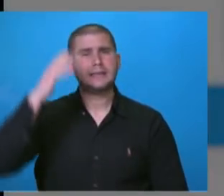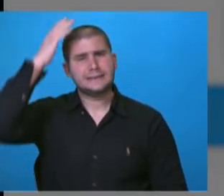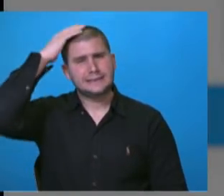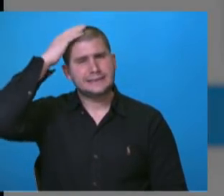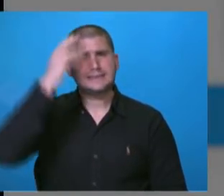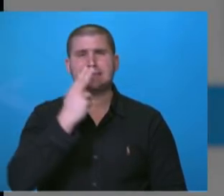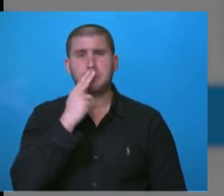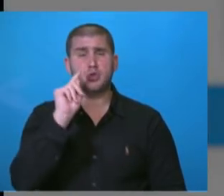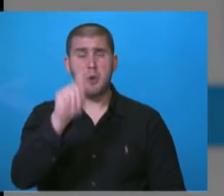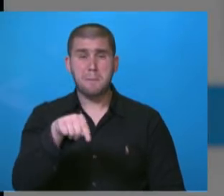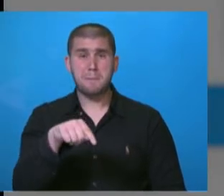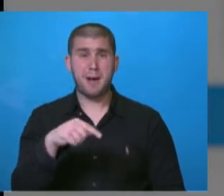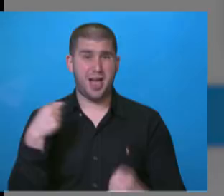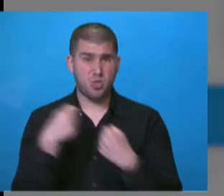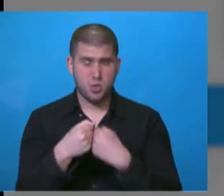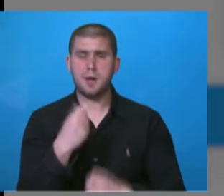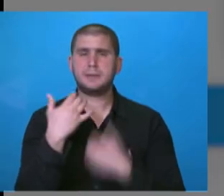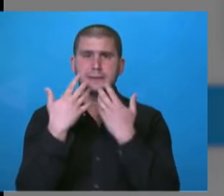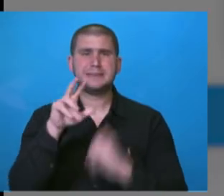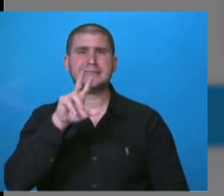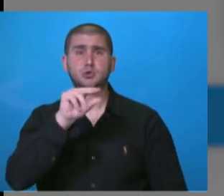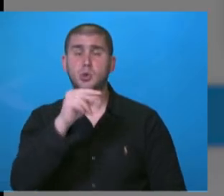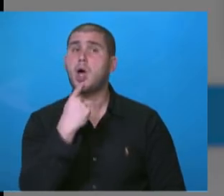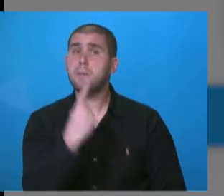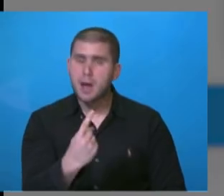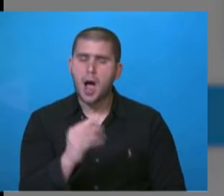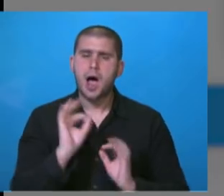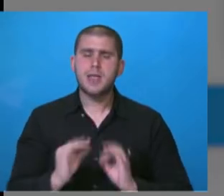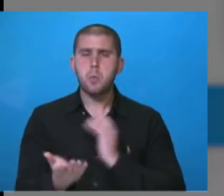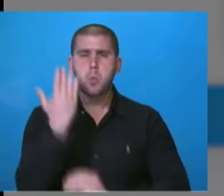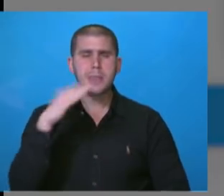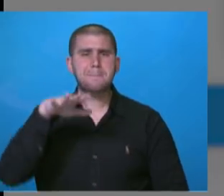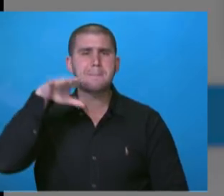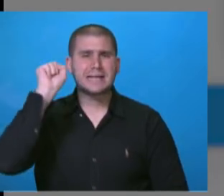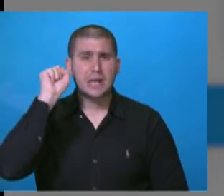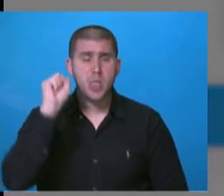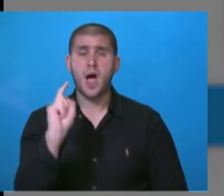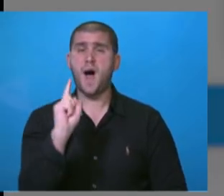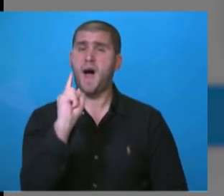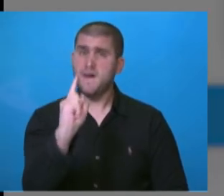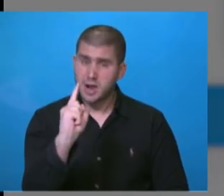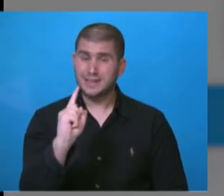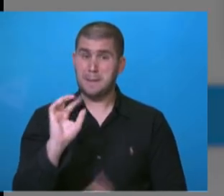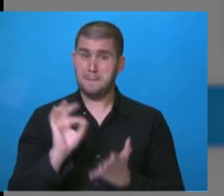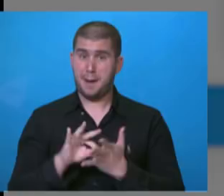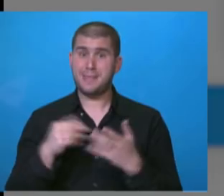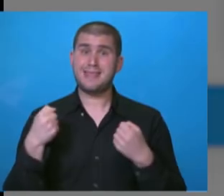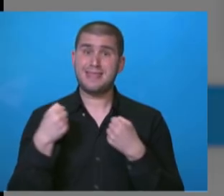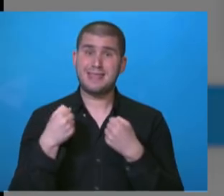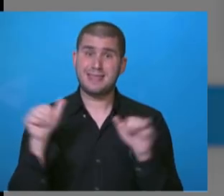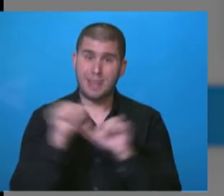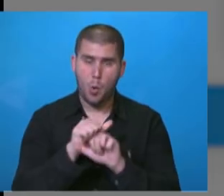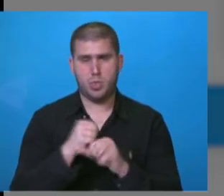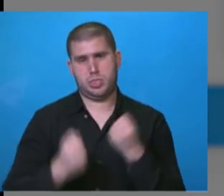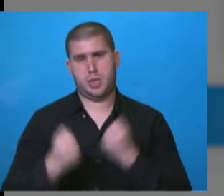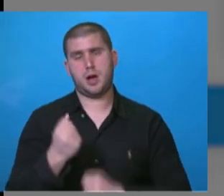לזירת התאונה מצייץ את הדברים האלה בטוויטר שלו. הוא אומר מוקדם להסיק מסקנות, אבל שמדובר בטעות של הנהג.